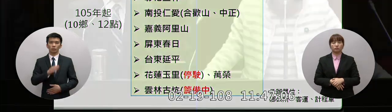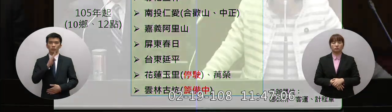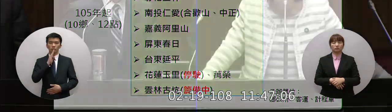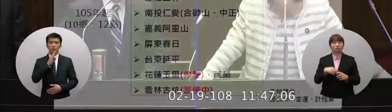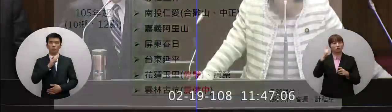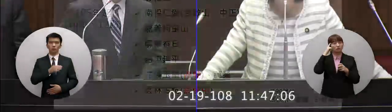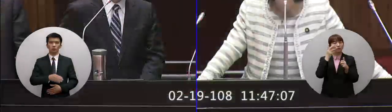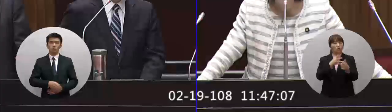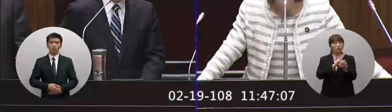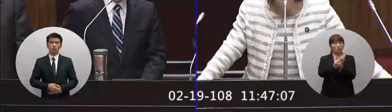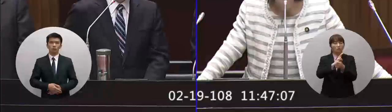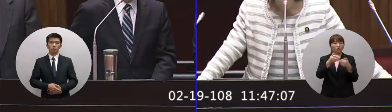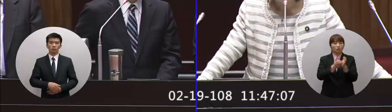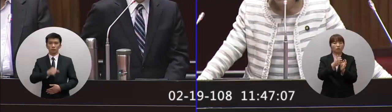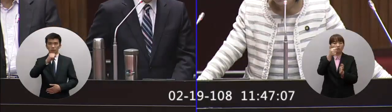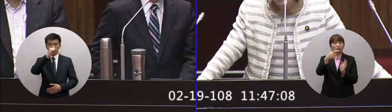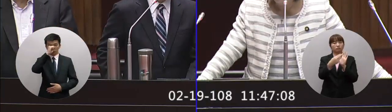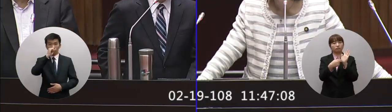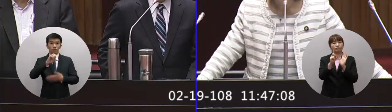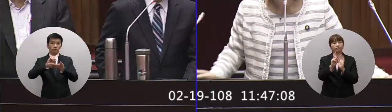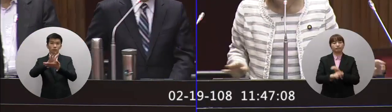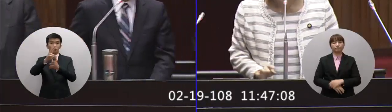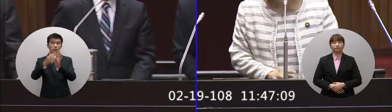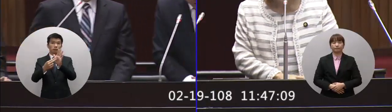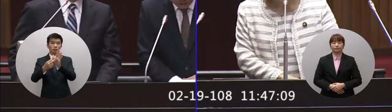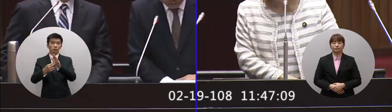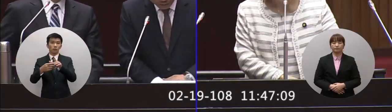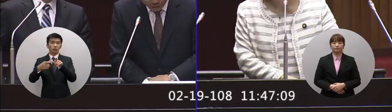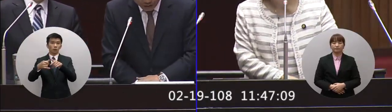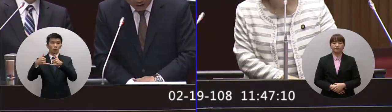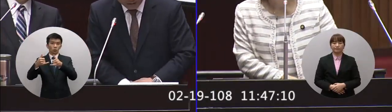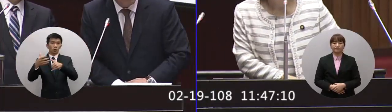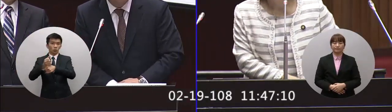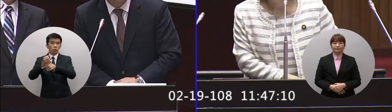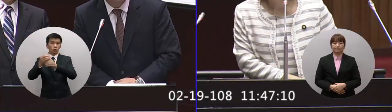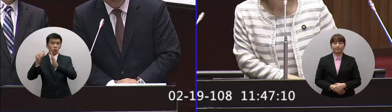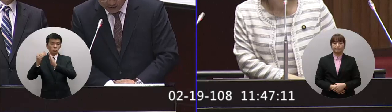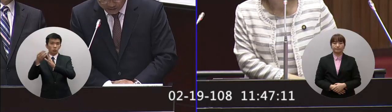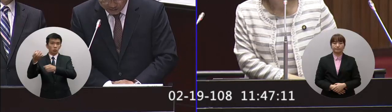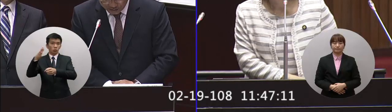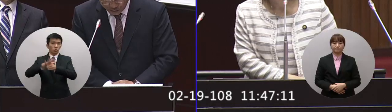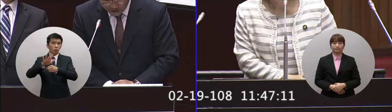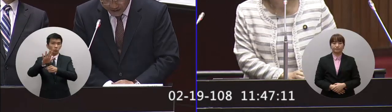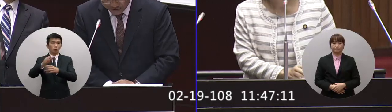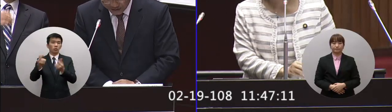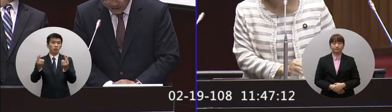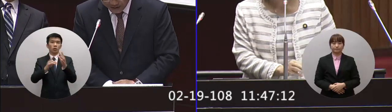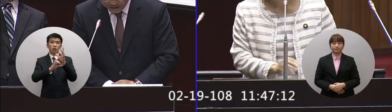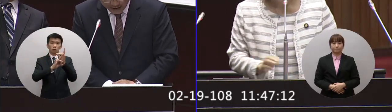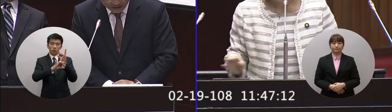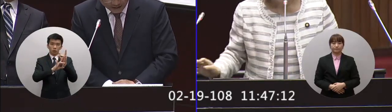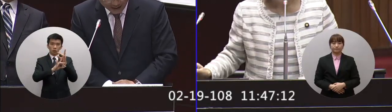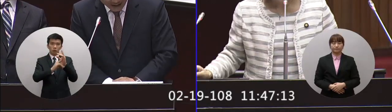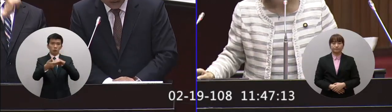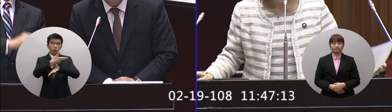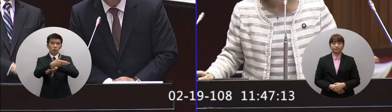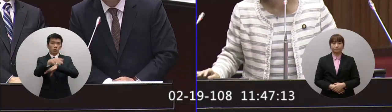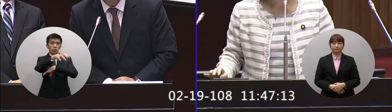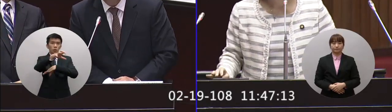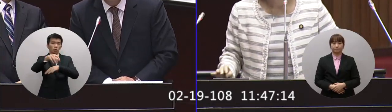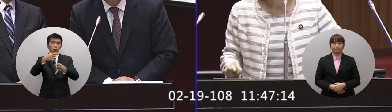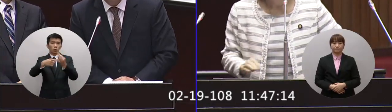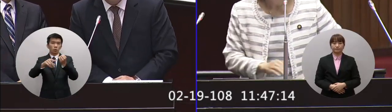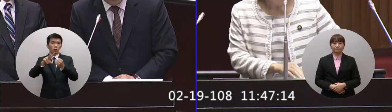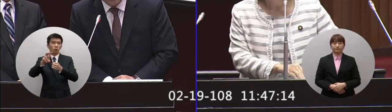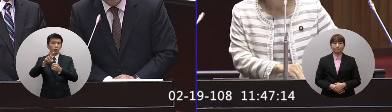我请问一下林部长。 好，来跟委员报告，公路总局有补助，我们包括新竹、竹县各乡镇大概